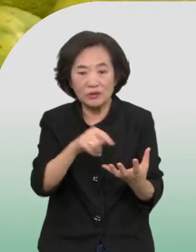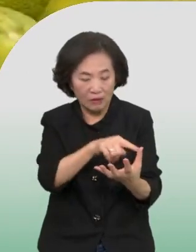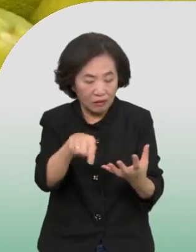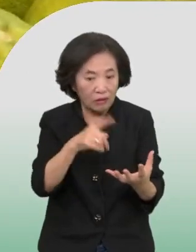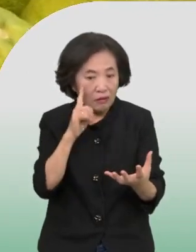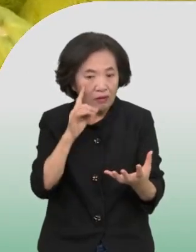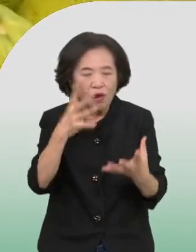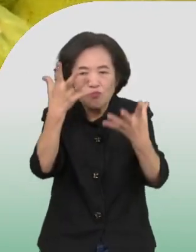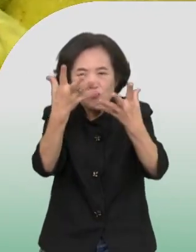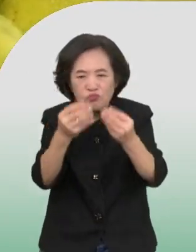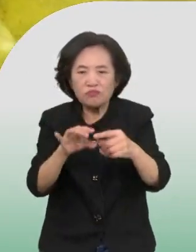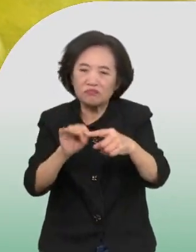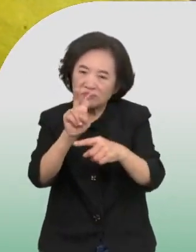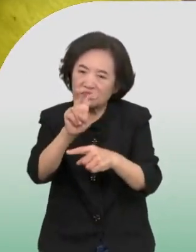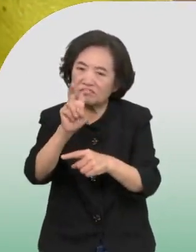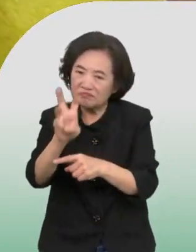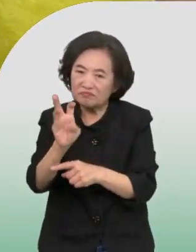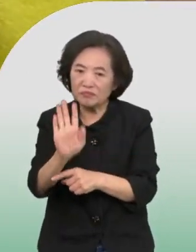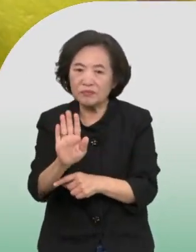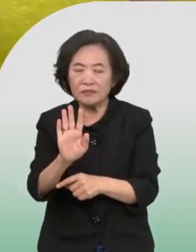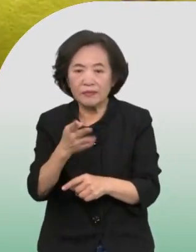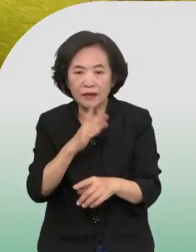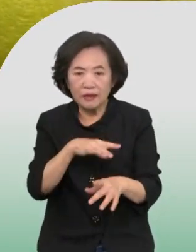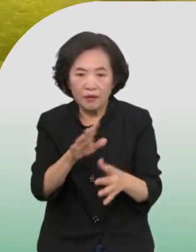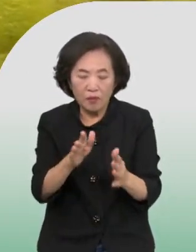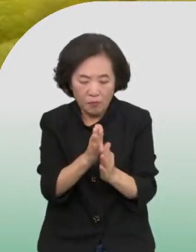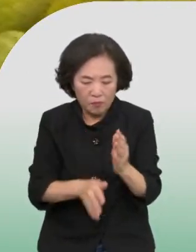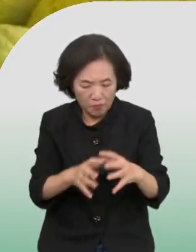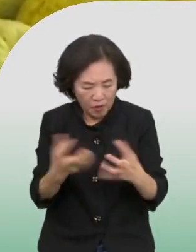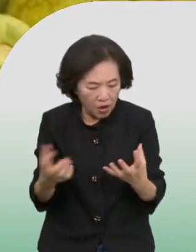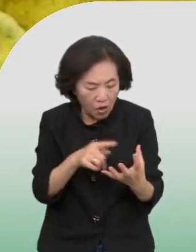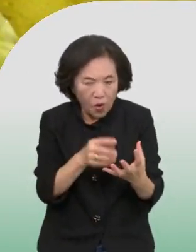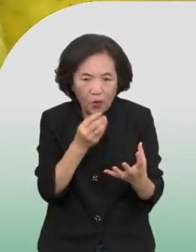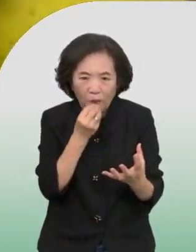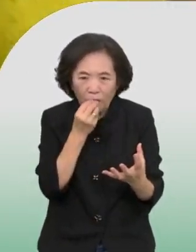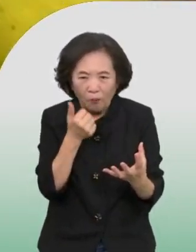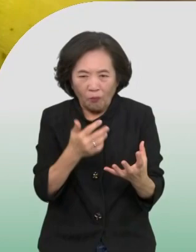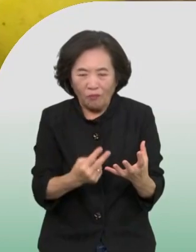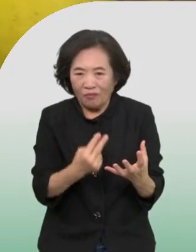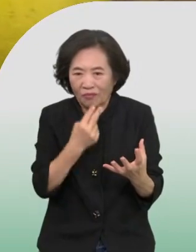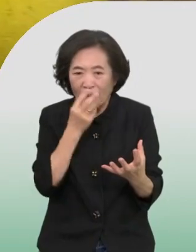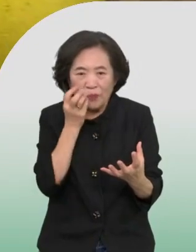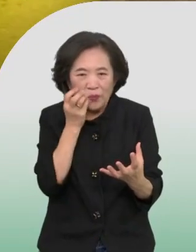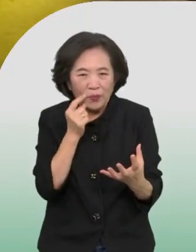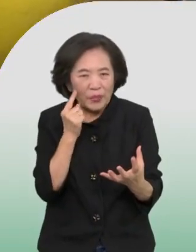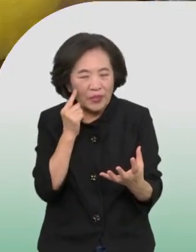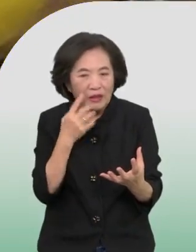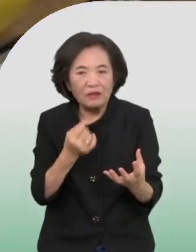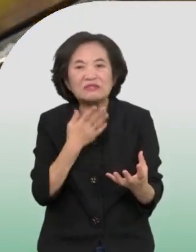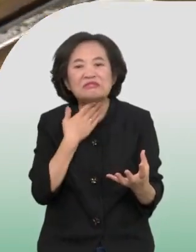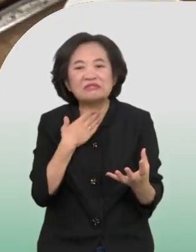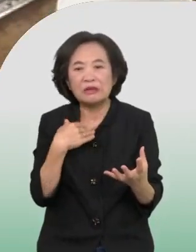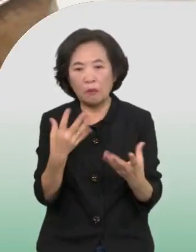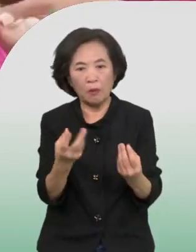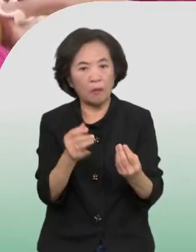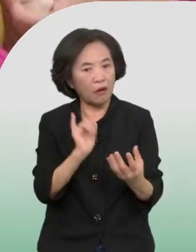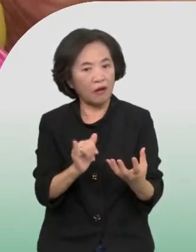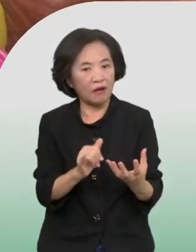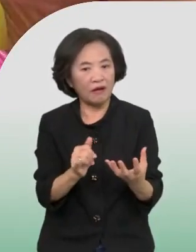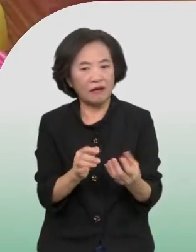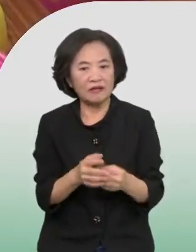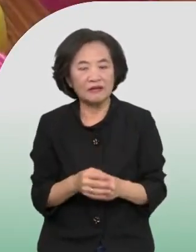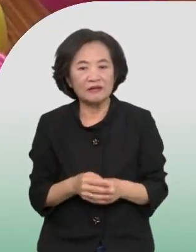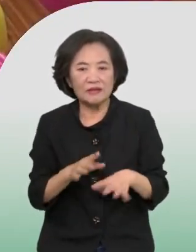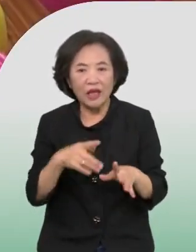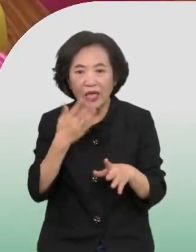油减产大概两到三升，不过工业当油油香，无人讲嘅糙米两种欠水嘅情况，通